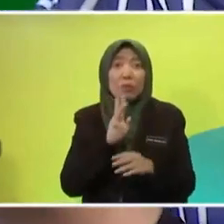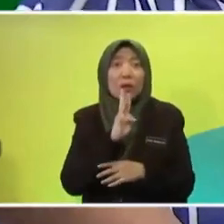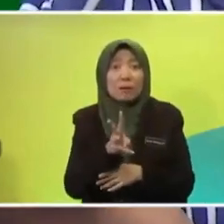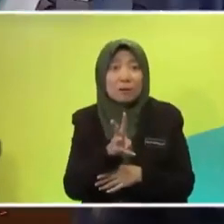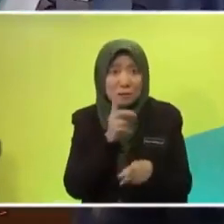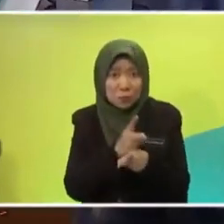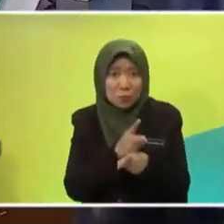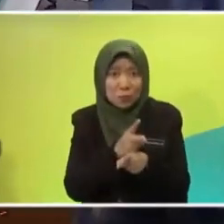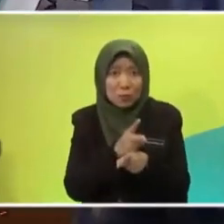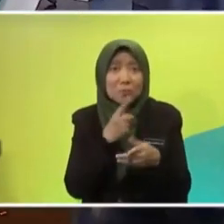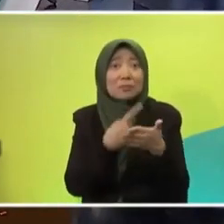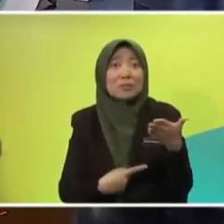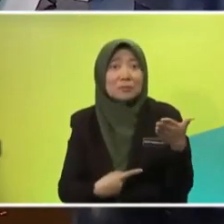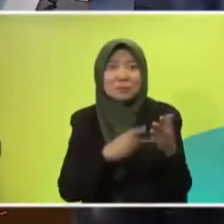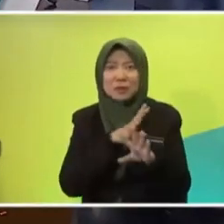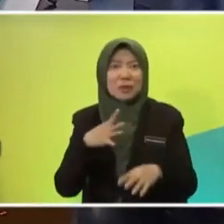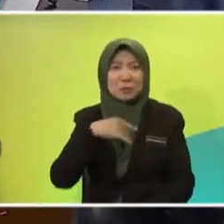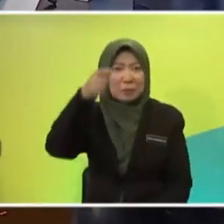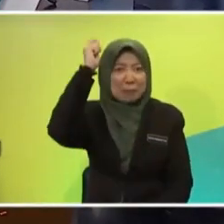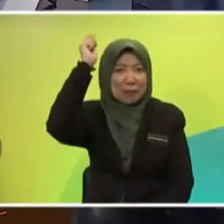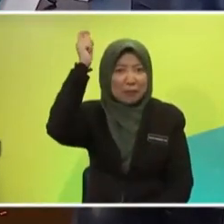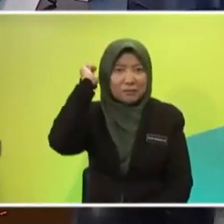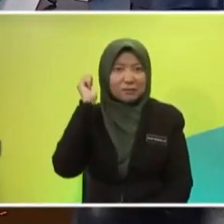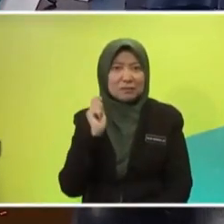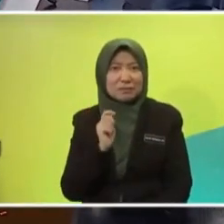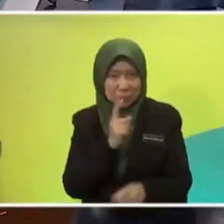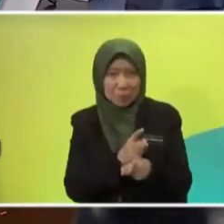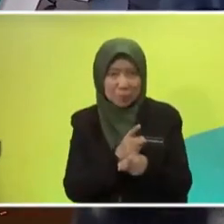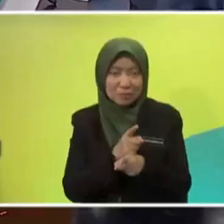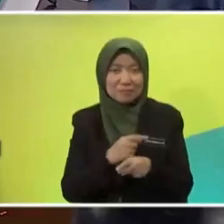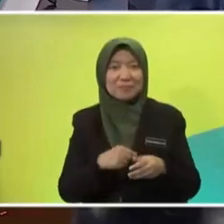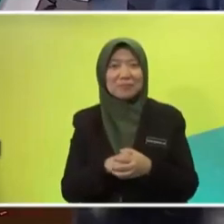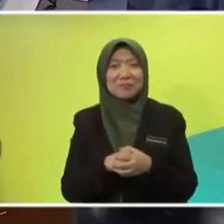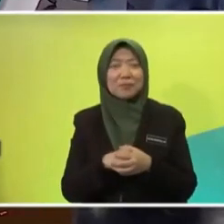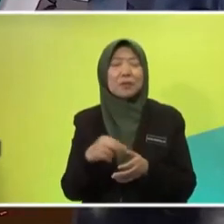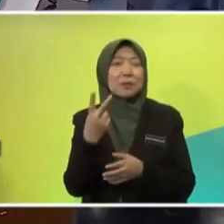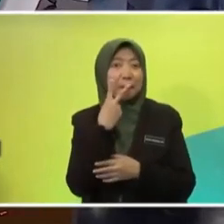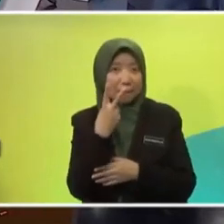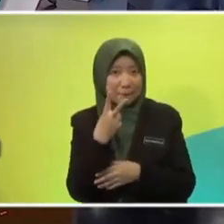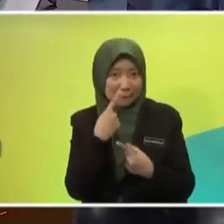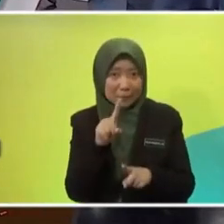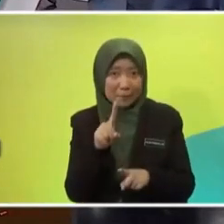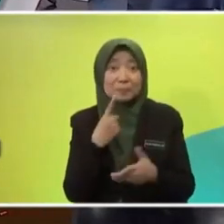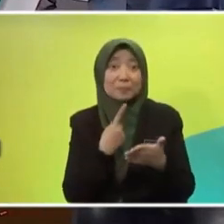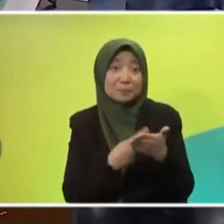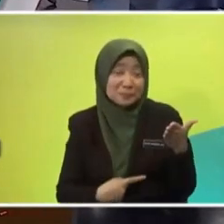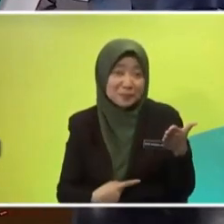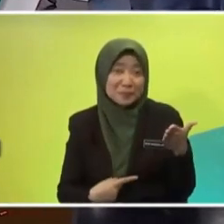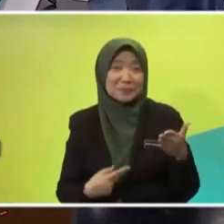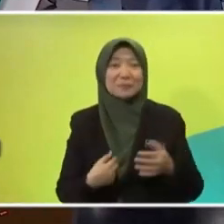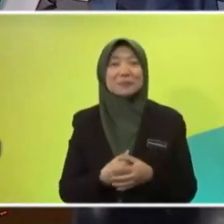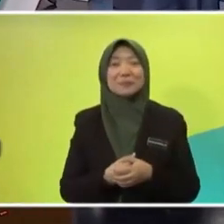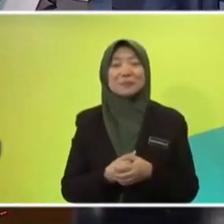air. Tak suka mandi orang kata. Saya dah nampak jawapannya Cikgu. Ini